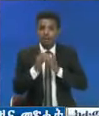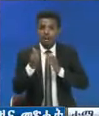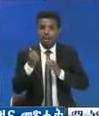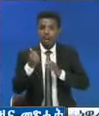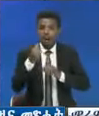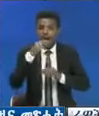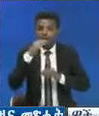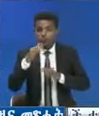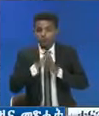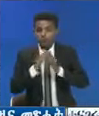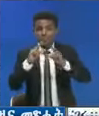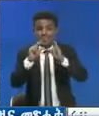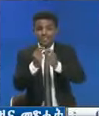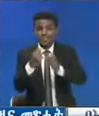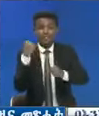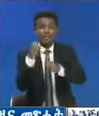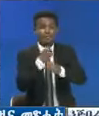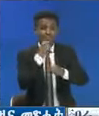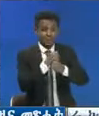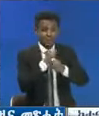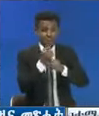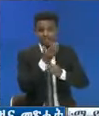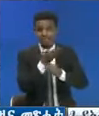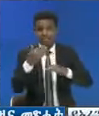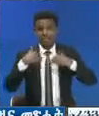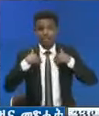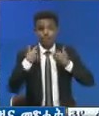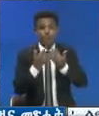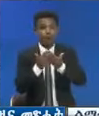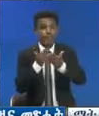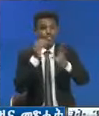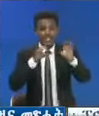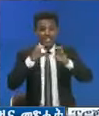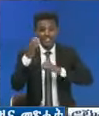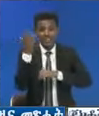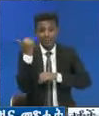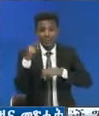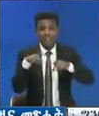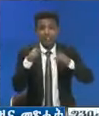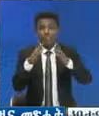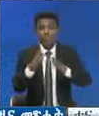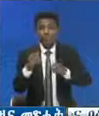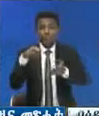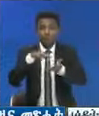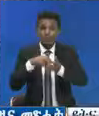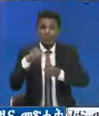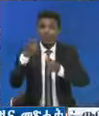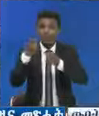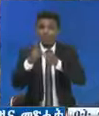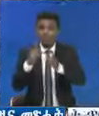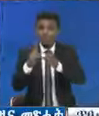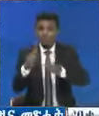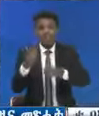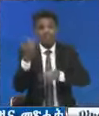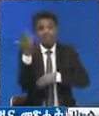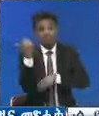በክላስተር እንዲተከል የማድረግ ስራ ነው እኛ እየሰራን ያለ ነው። ካም በፊት ሲደረግ የነበረው ብዙ ጊዜ አርሶ አደሮች እንደዚህ ቋሚ ፍራፍሬ የሚያለሙት በጓሮ አካባቢ ነው። እንደዚህ ወደ